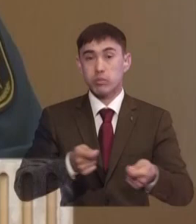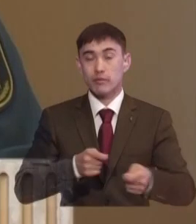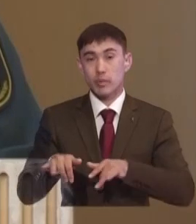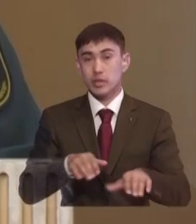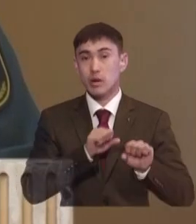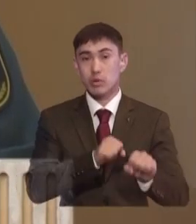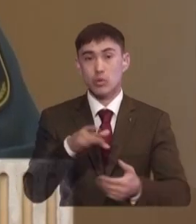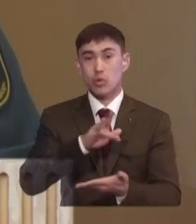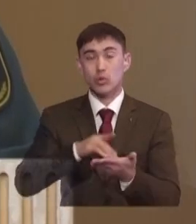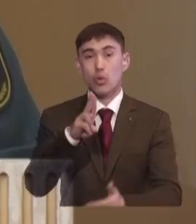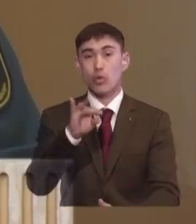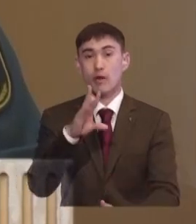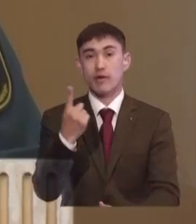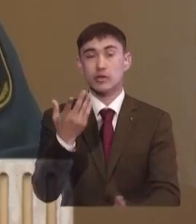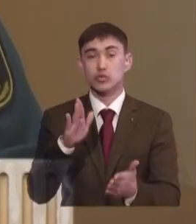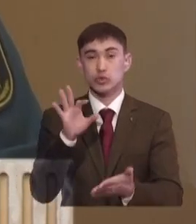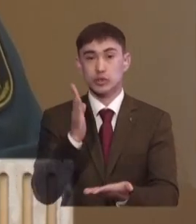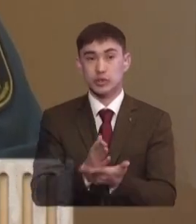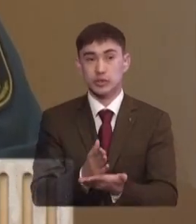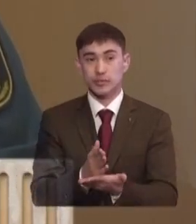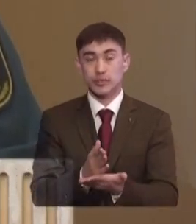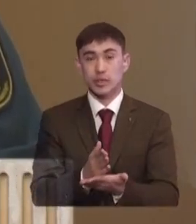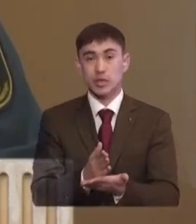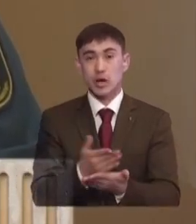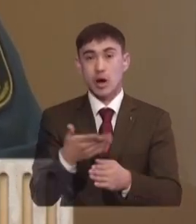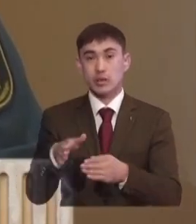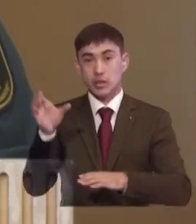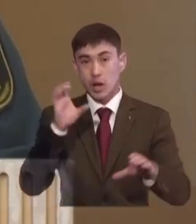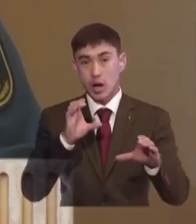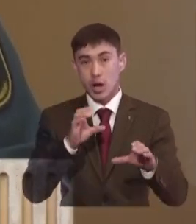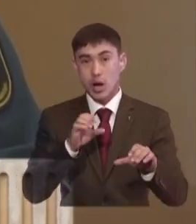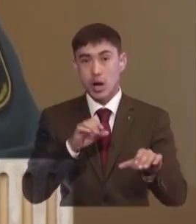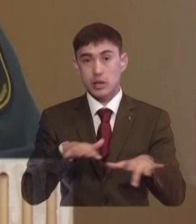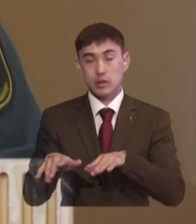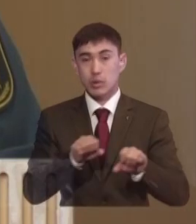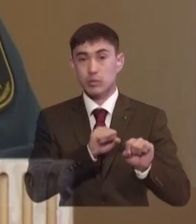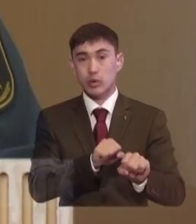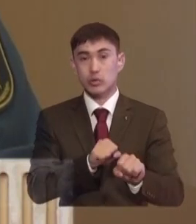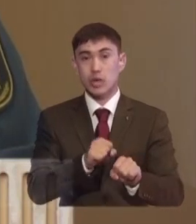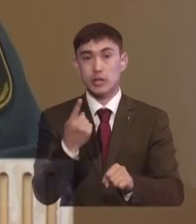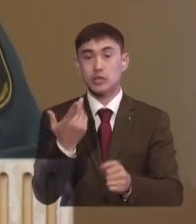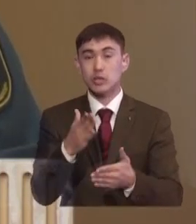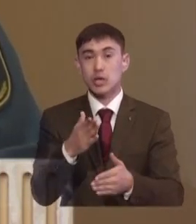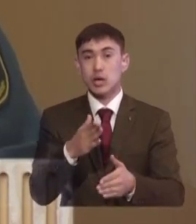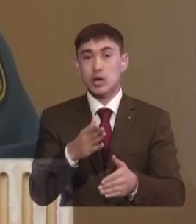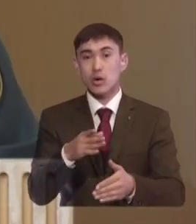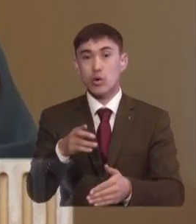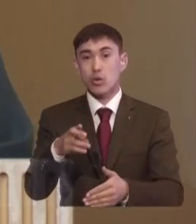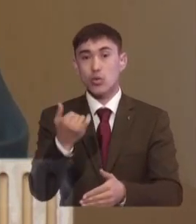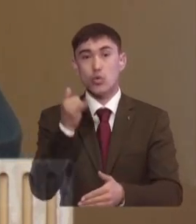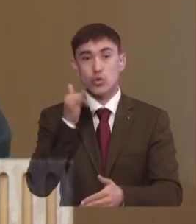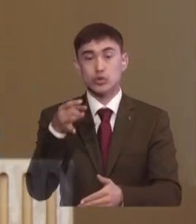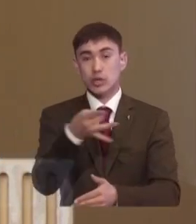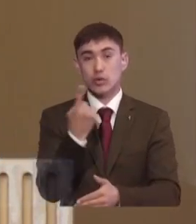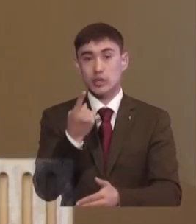делам обороны город Кунаев – 1 случай. Отдел по делам обороны Талгарского района – 1 случай. И отдел по делам обороны Угурского района –